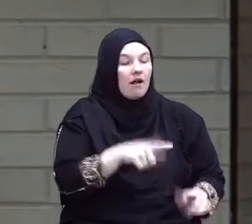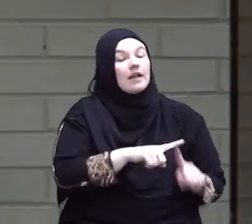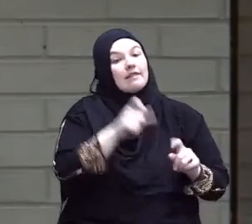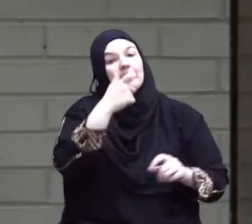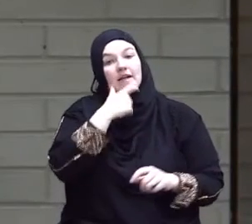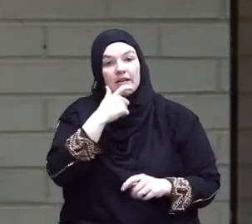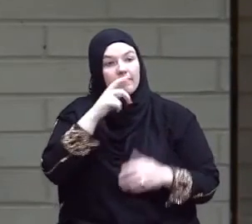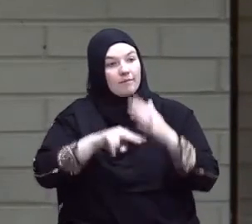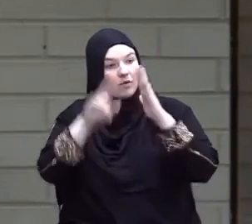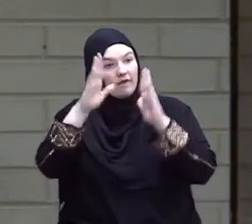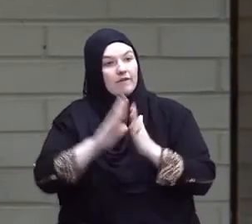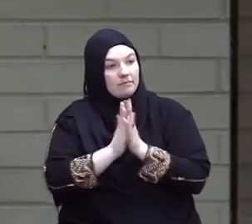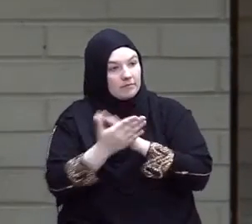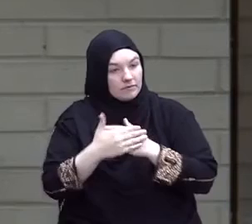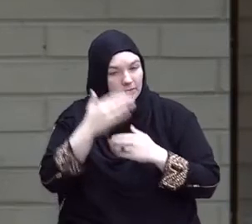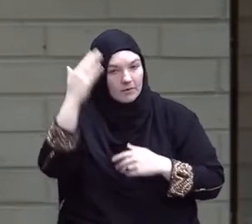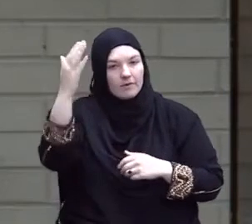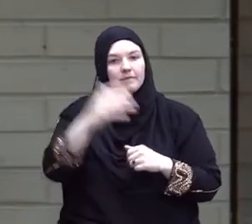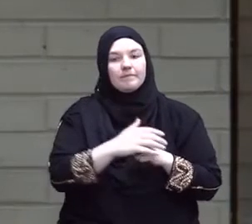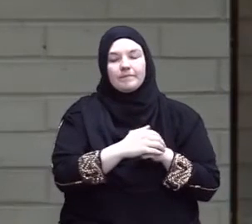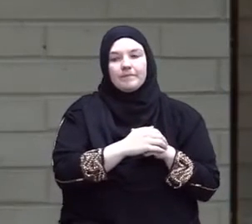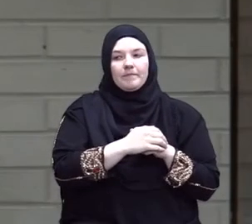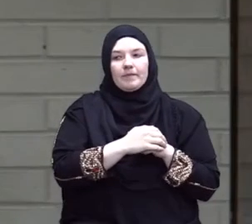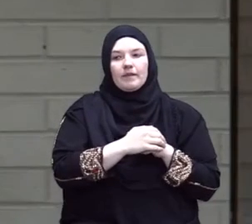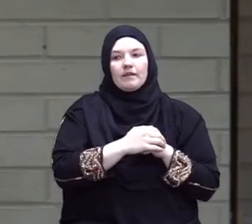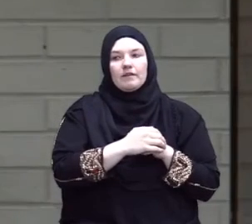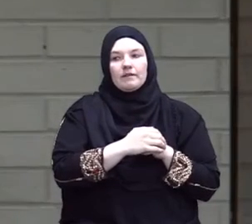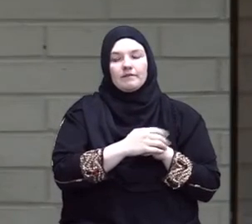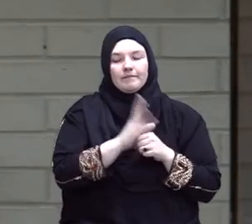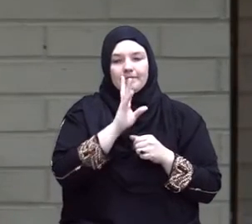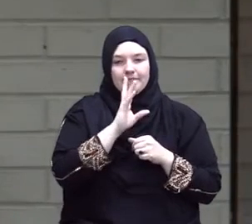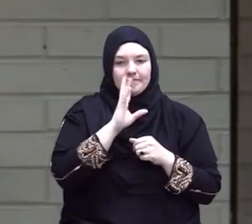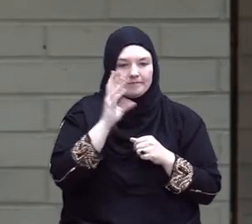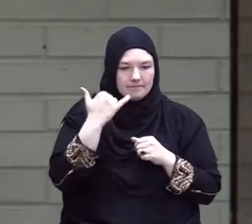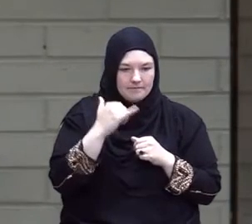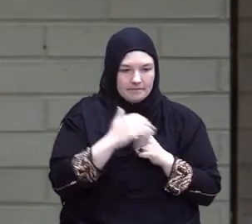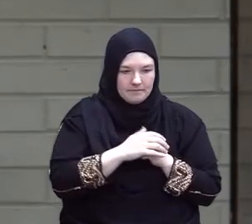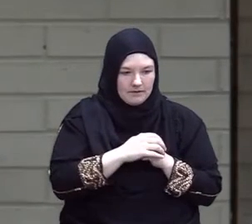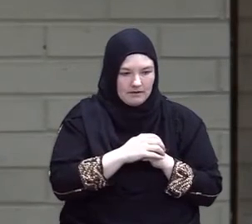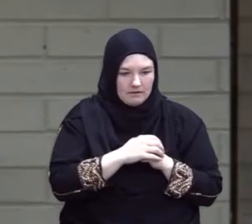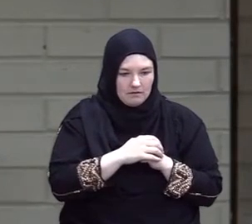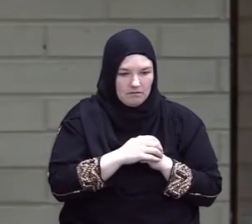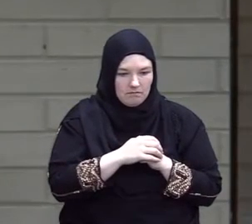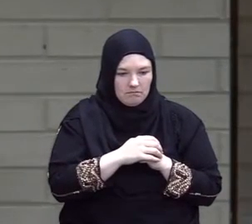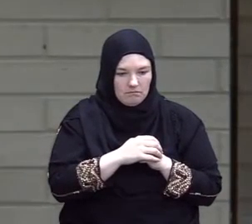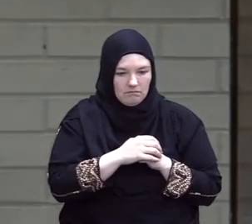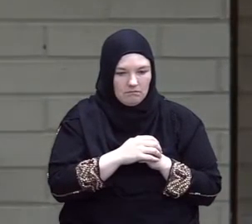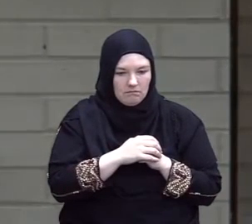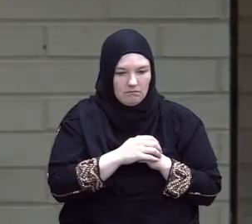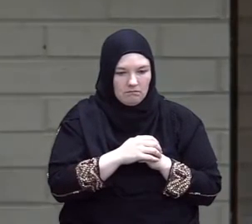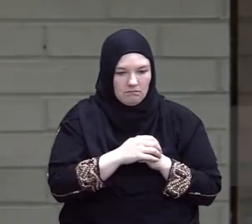in the hadith of the Prophet ﷺ, that من أتى كاهنا